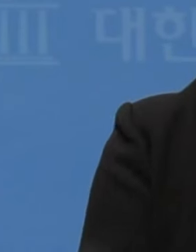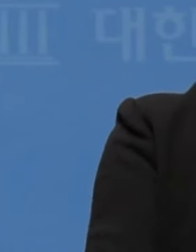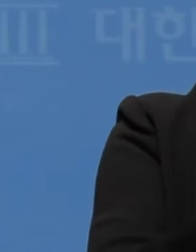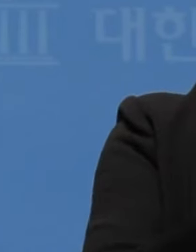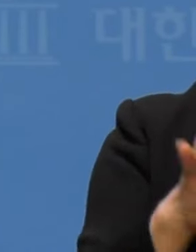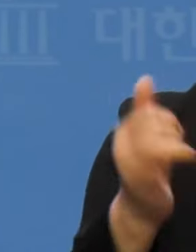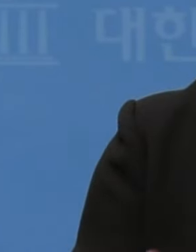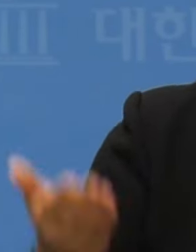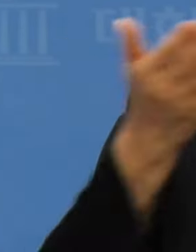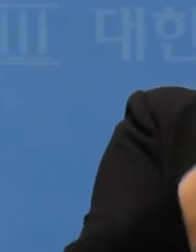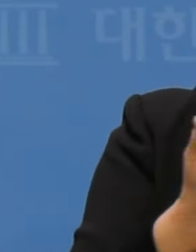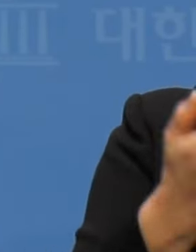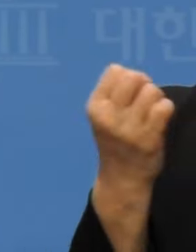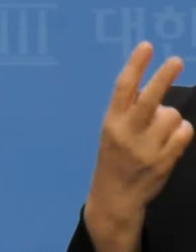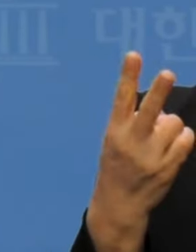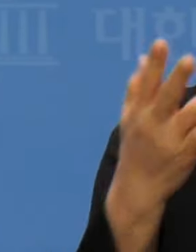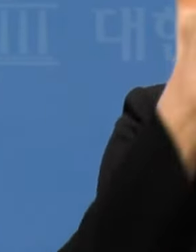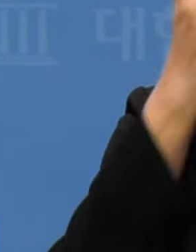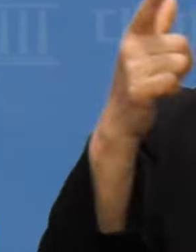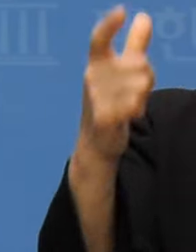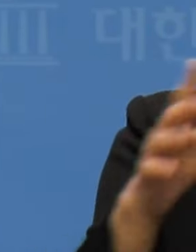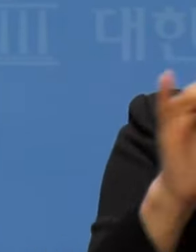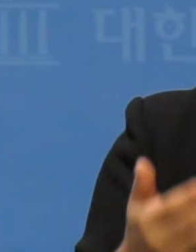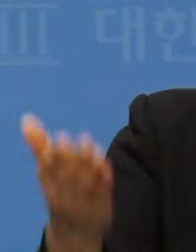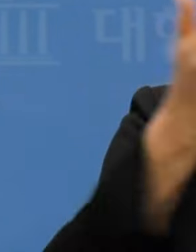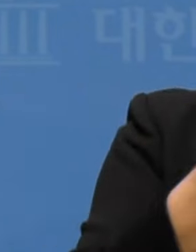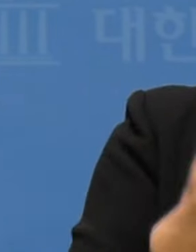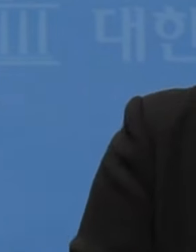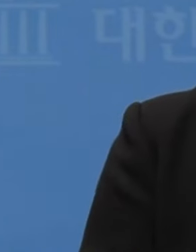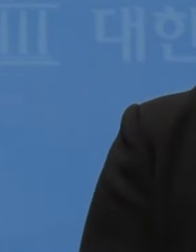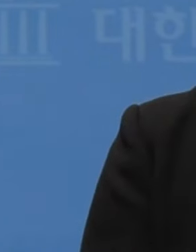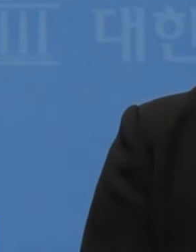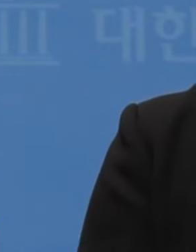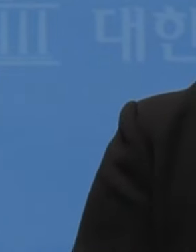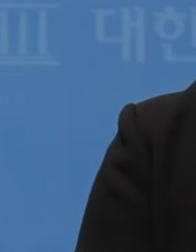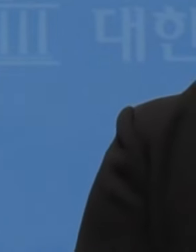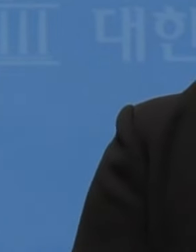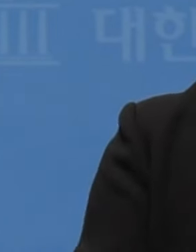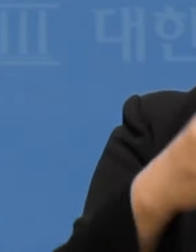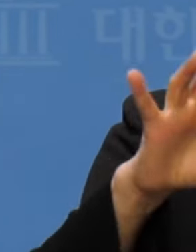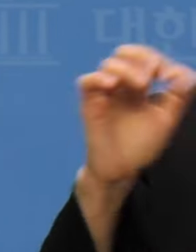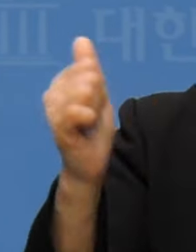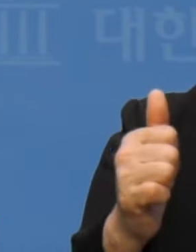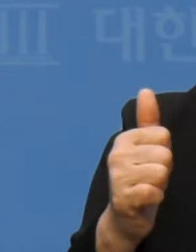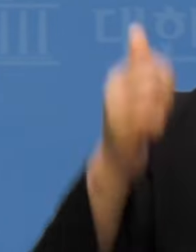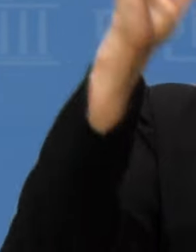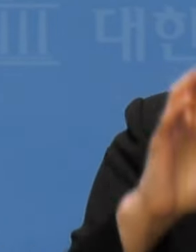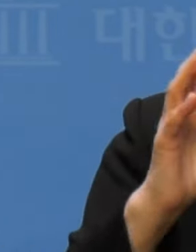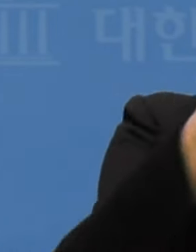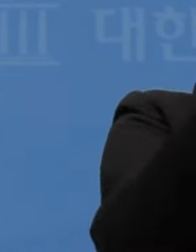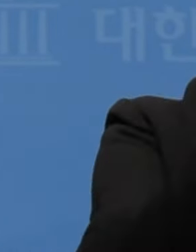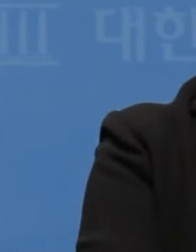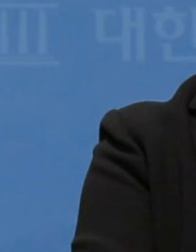존경하는 국민 여러분, 그리고 용산구 주민 여러분, 21대 국회는 대한민국